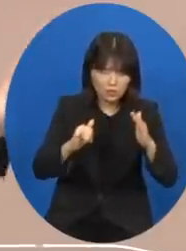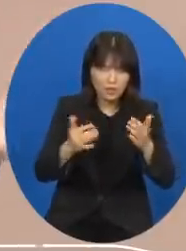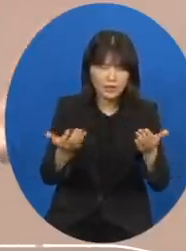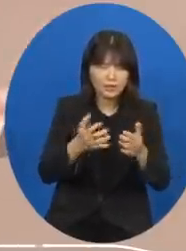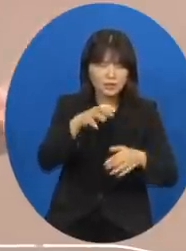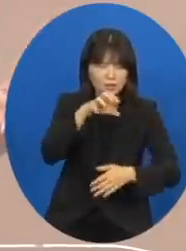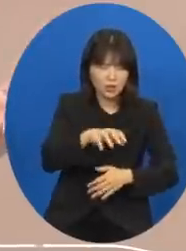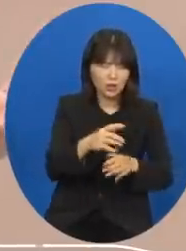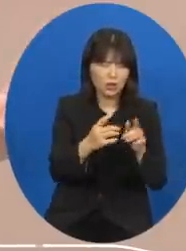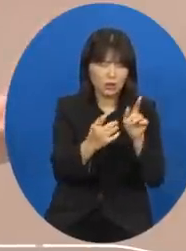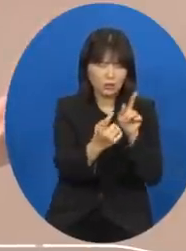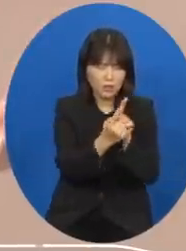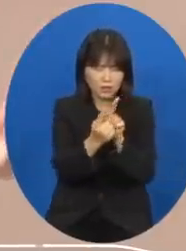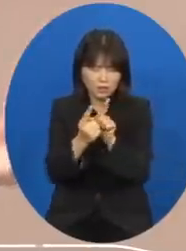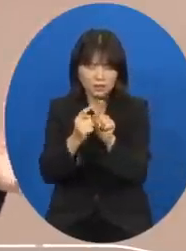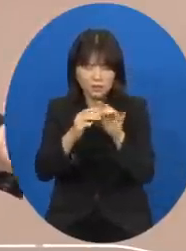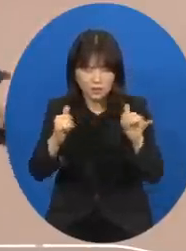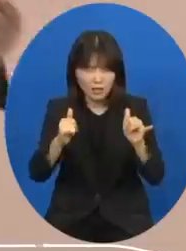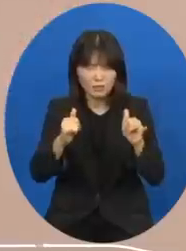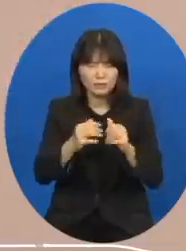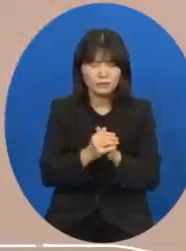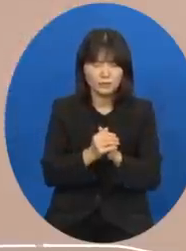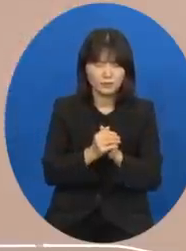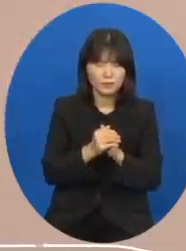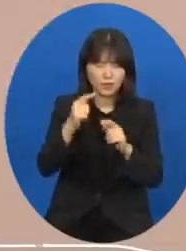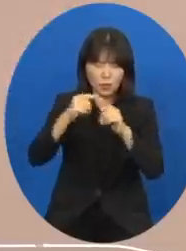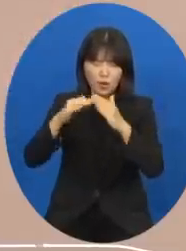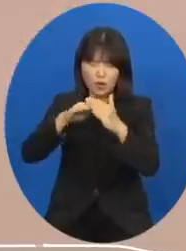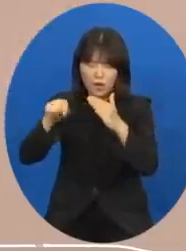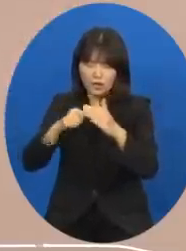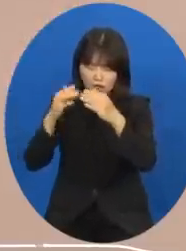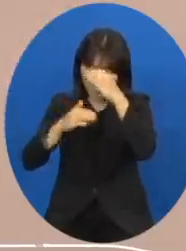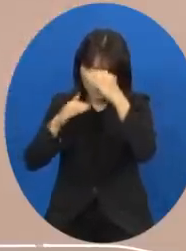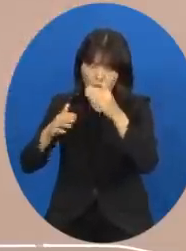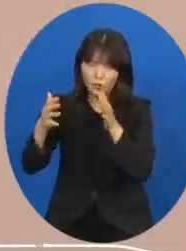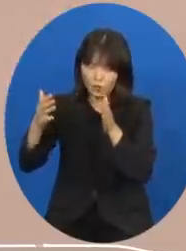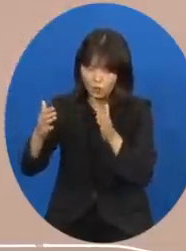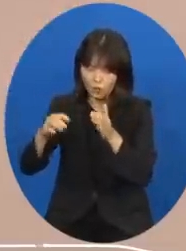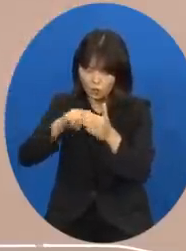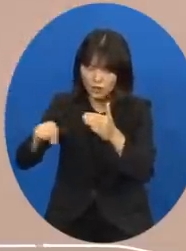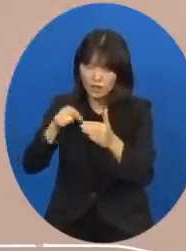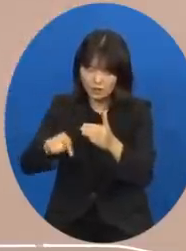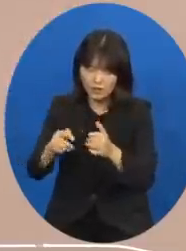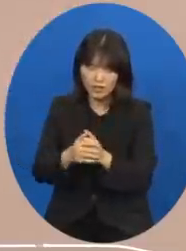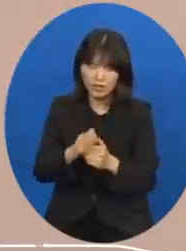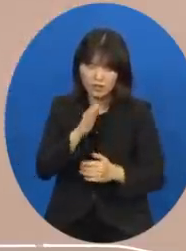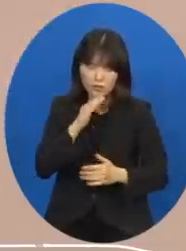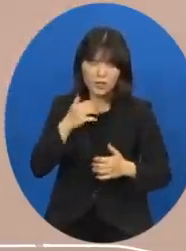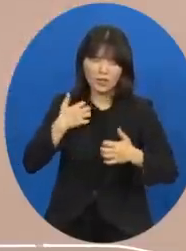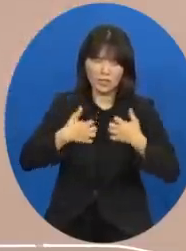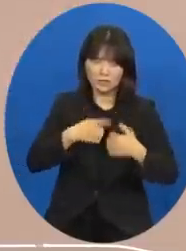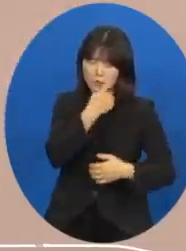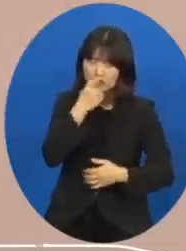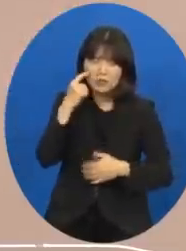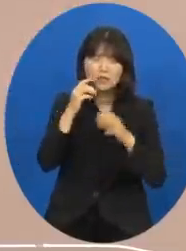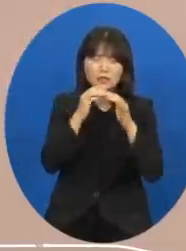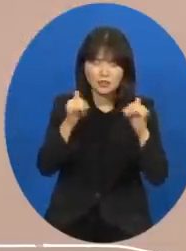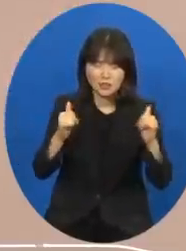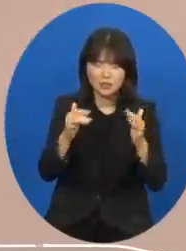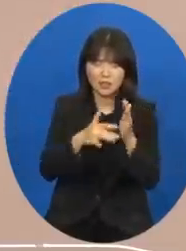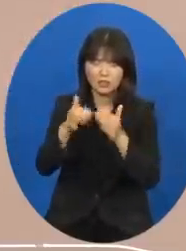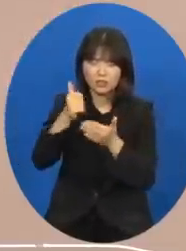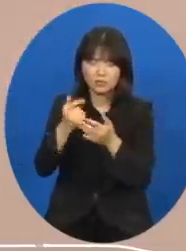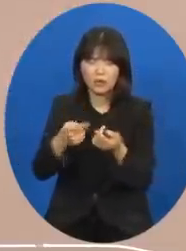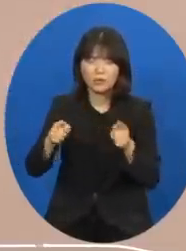일터에서 만나는 모든 이들에게, 교회 안에 있는 성도들 안에 정말 기쁨의 증인, 예수님